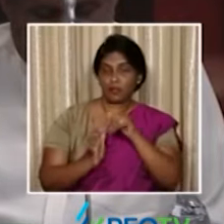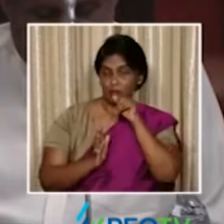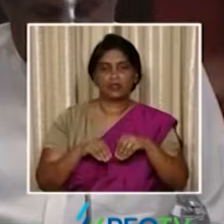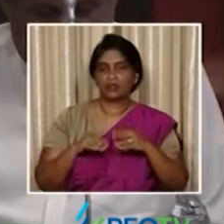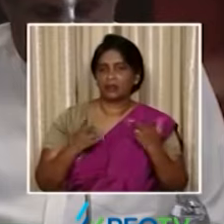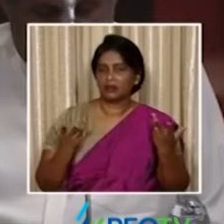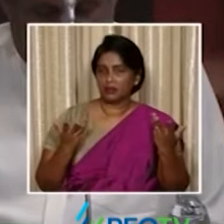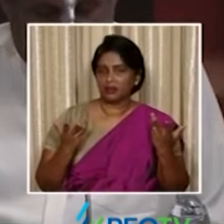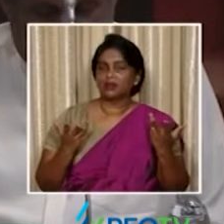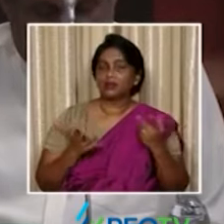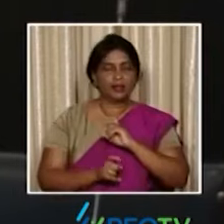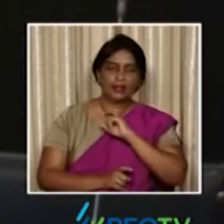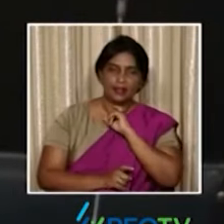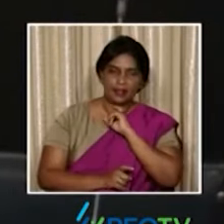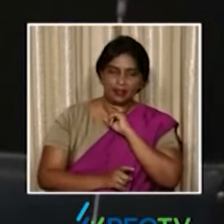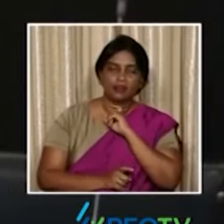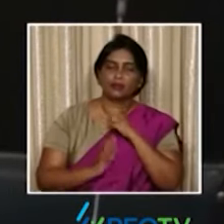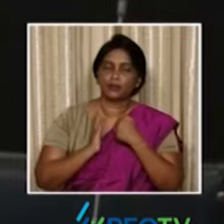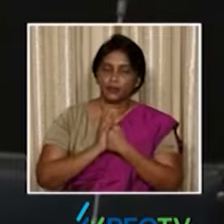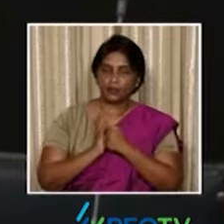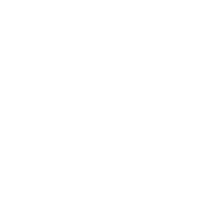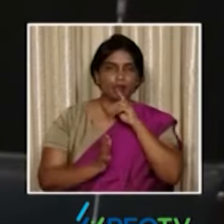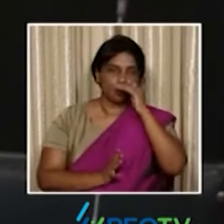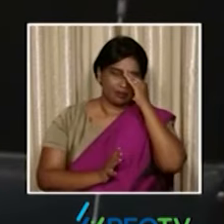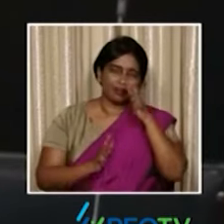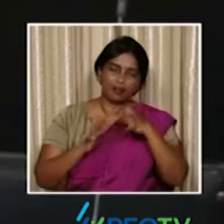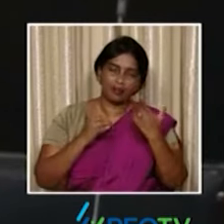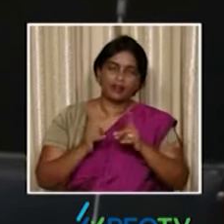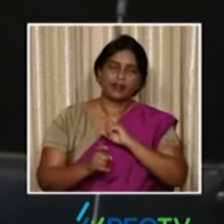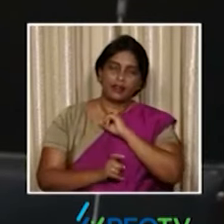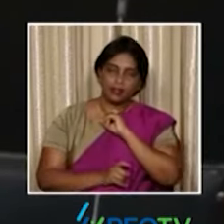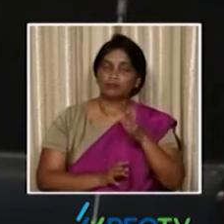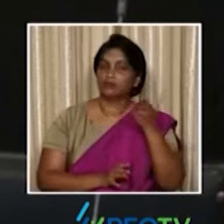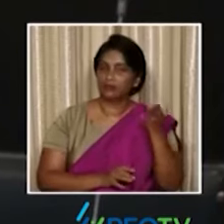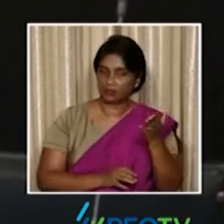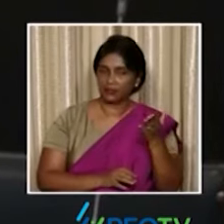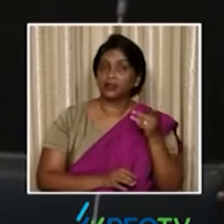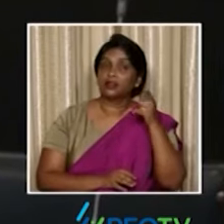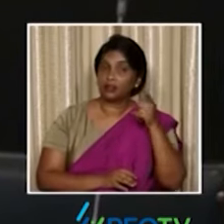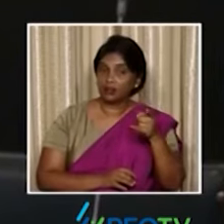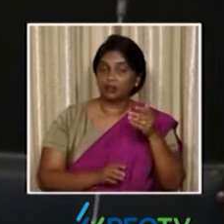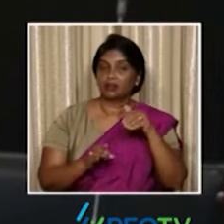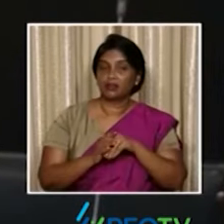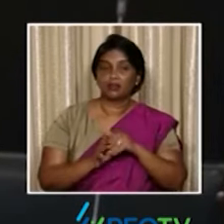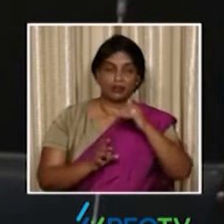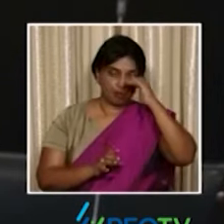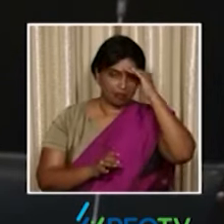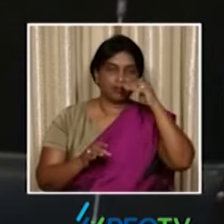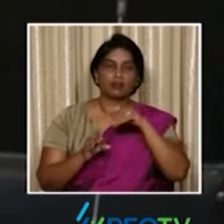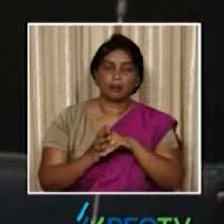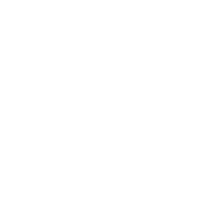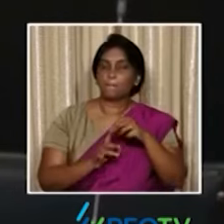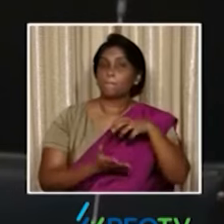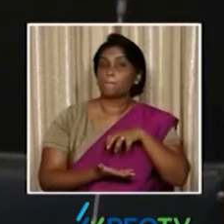ඡන්ද තියන්නේ නැහැ. ඡන්ද පරදී කියලා බයයි. ගරු කථානායකතුමනේ මොනවා කියලා කෑ ගැහුවත් මෙතුමා මෙතන සභානායක හැටියට තමයි